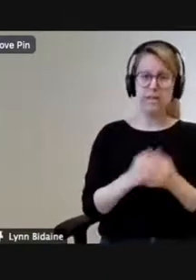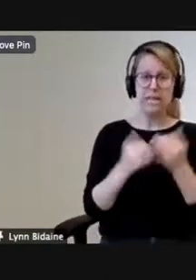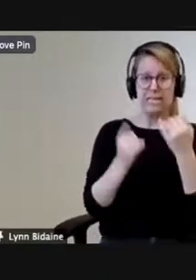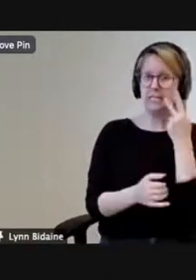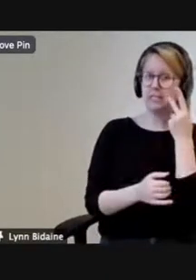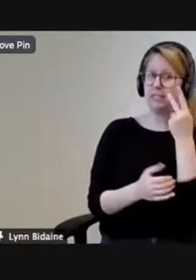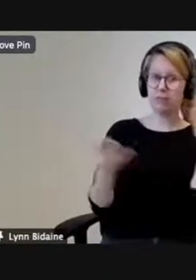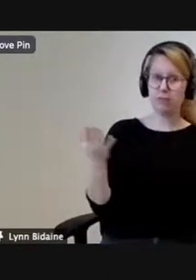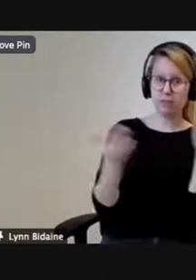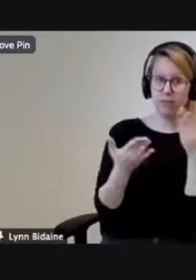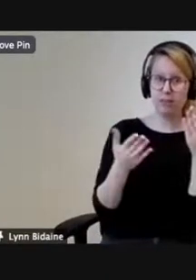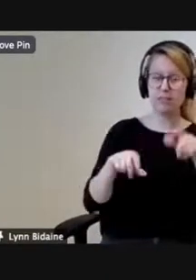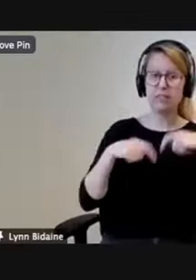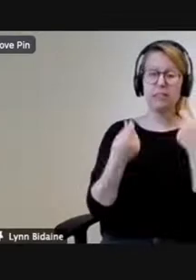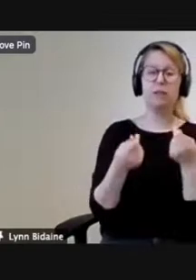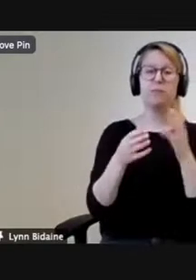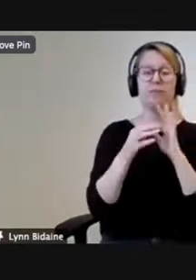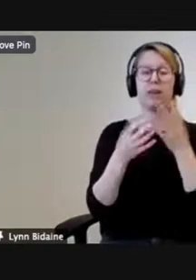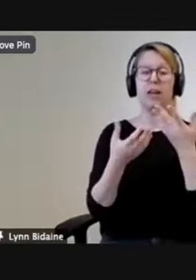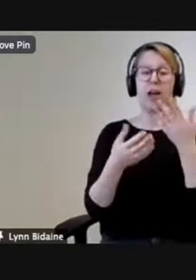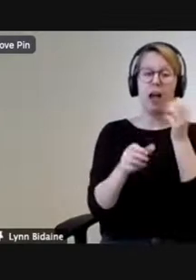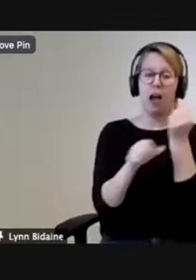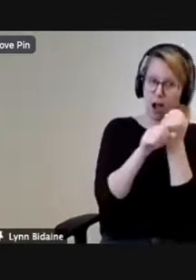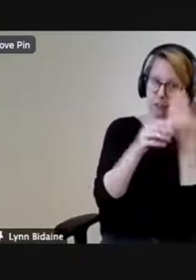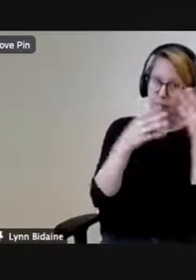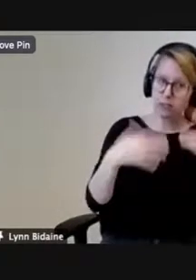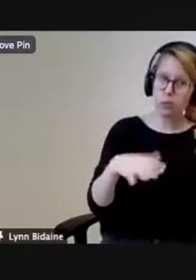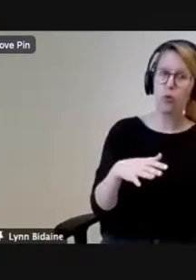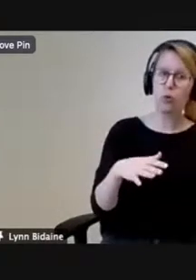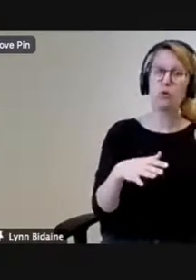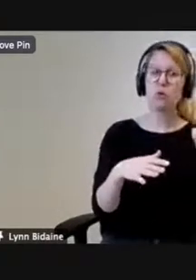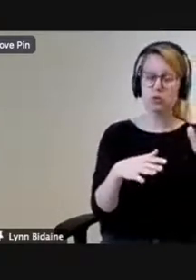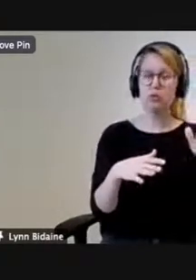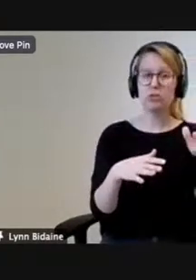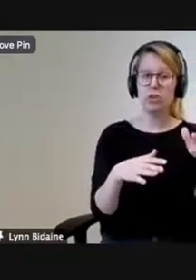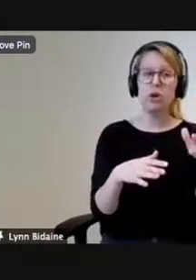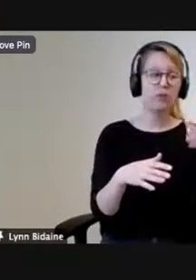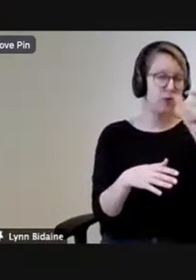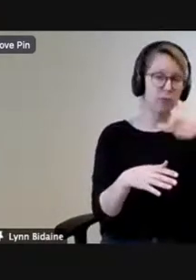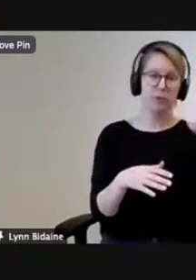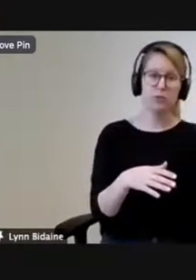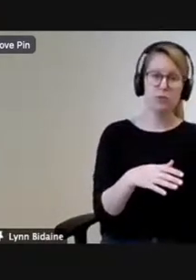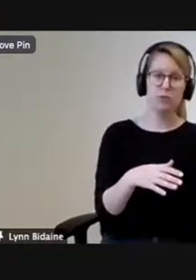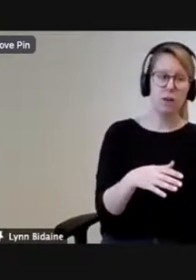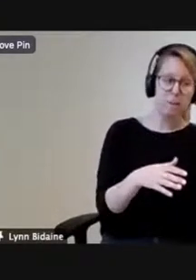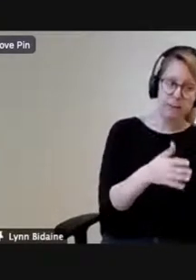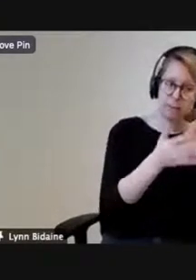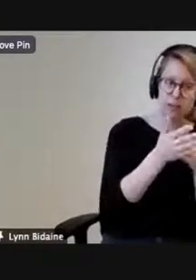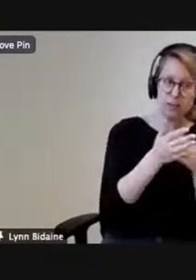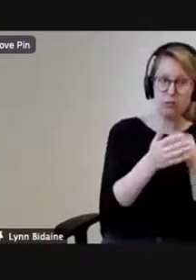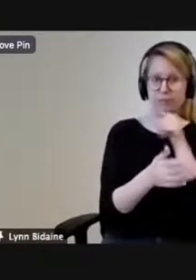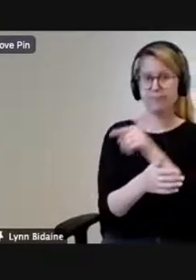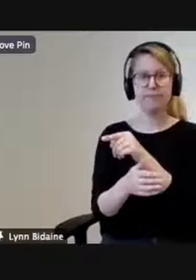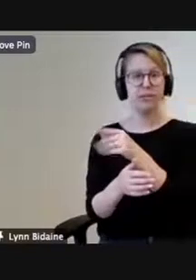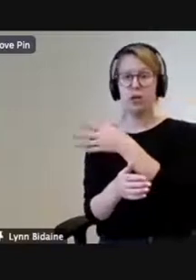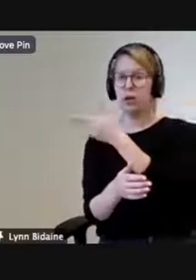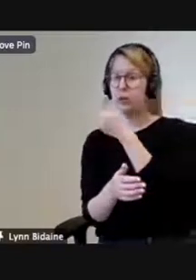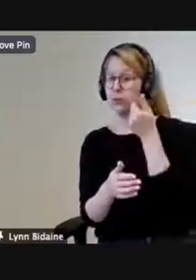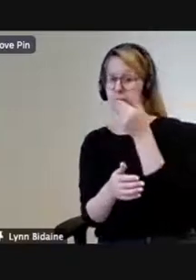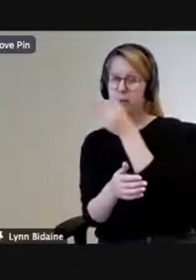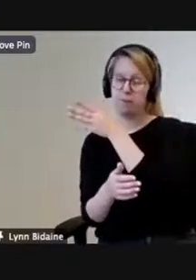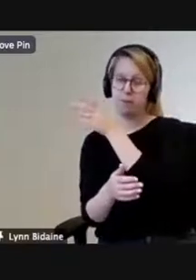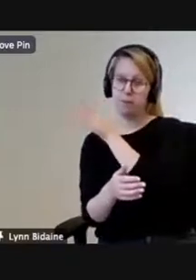est extrêmement important et a été rappelé par le précédent intervenant. En matière d'emploi, nous avons